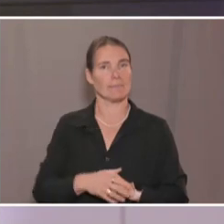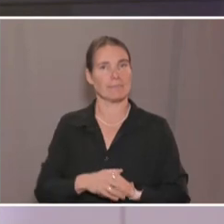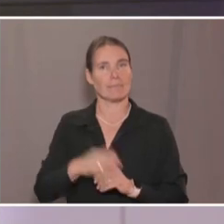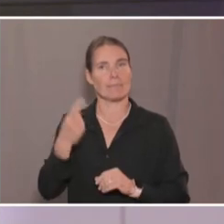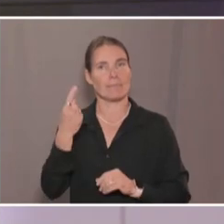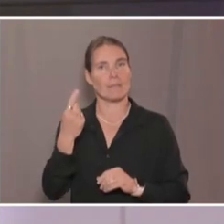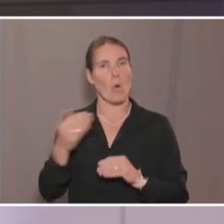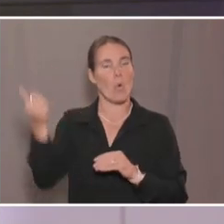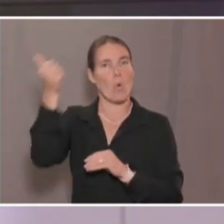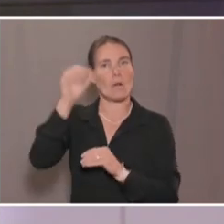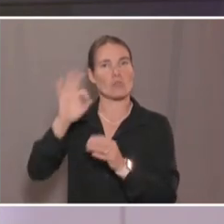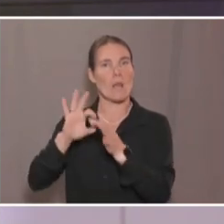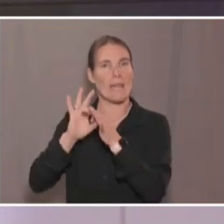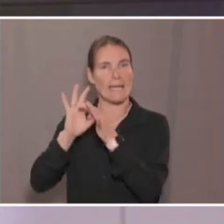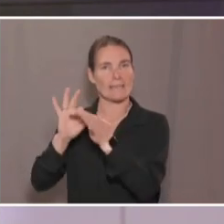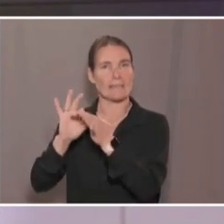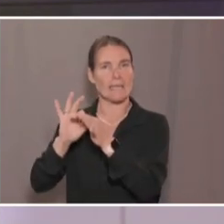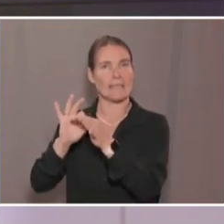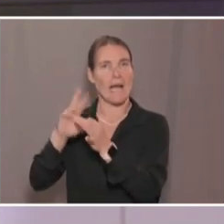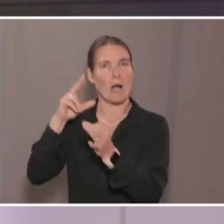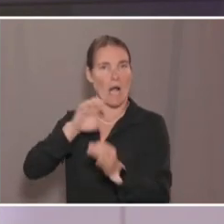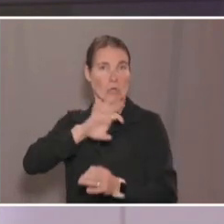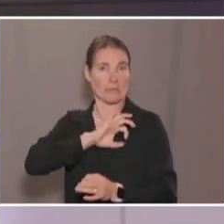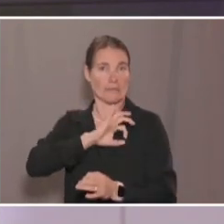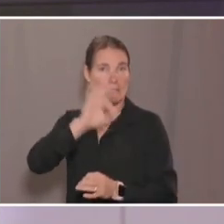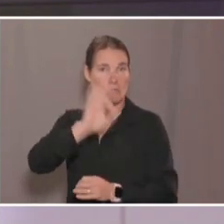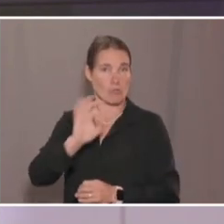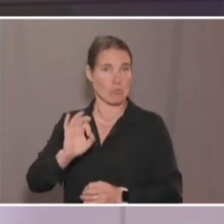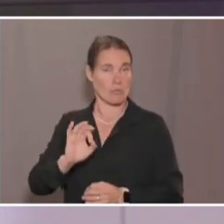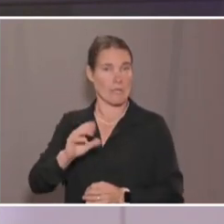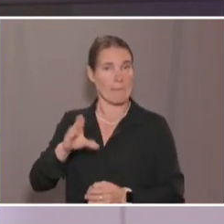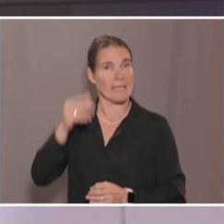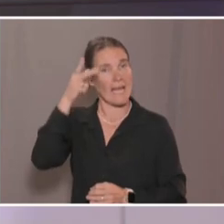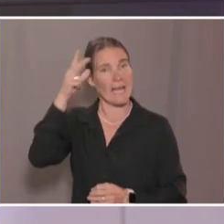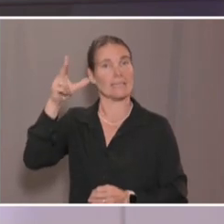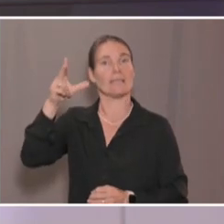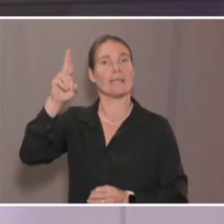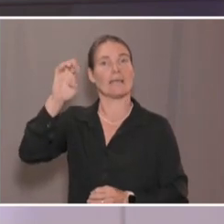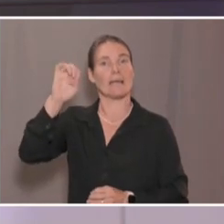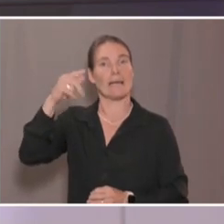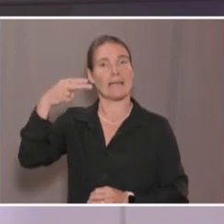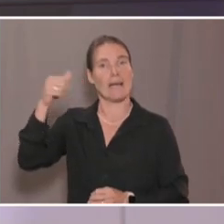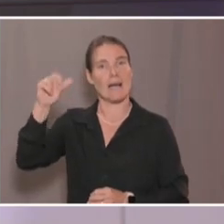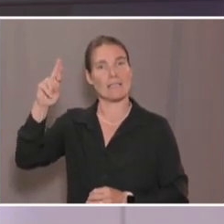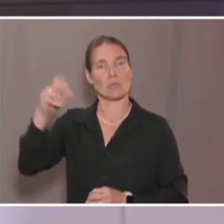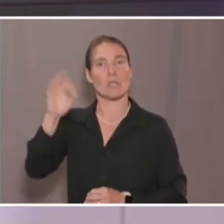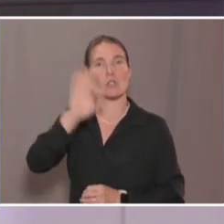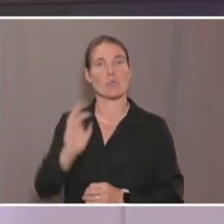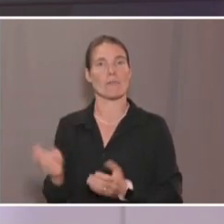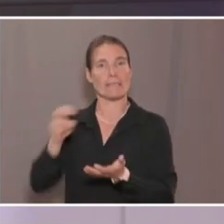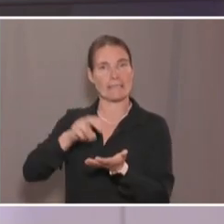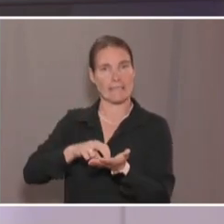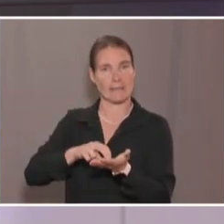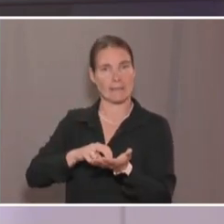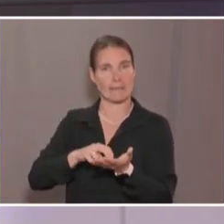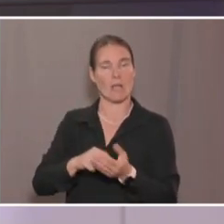Rother, Schulleiter einer ausgezeichneten Schule, mit Herrn Reinhardt und mit einem Schülervertreter diskutiert, der